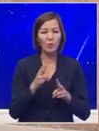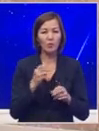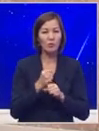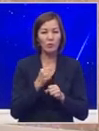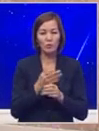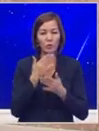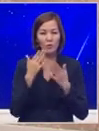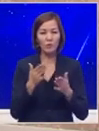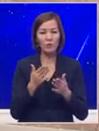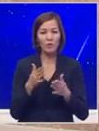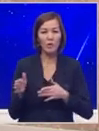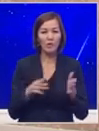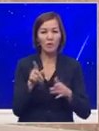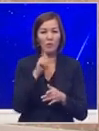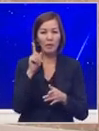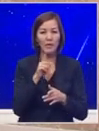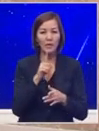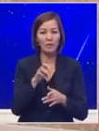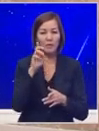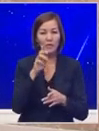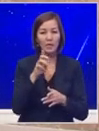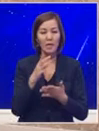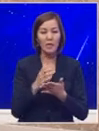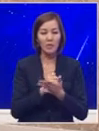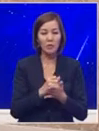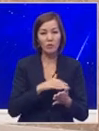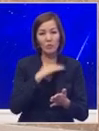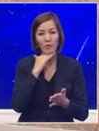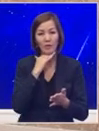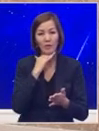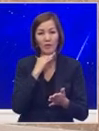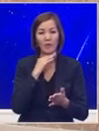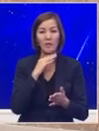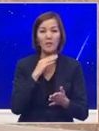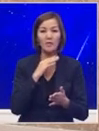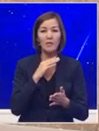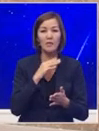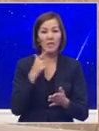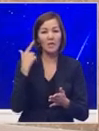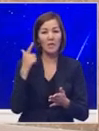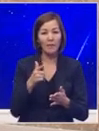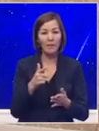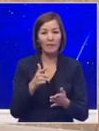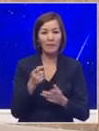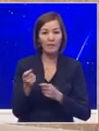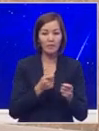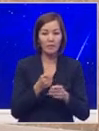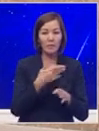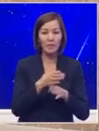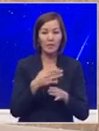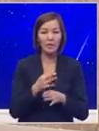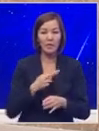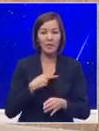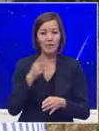считаю что нужно дать Дорогу молодым в стране достаточно ресурсов для безбедной жизни нужно грамотно ими распорядиться Это